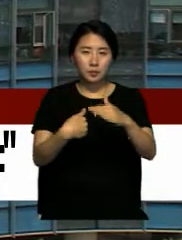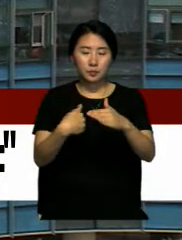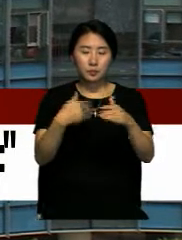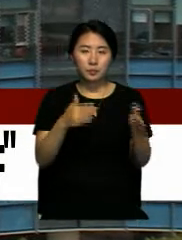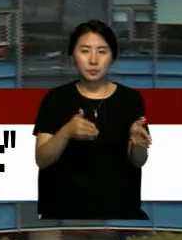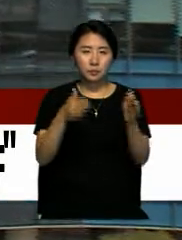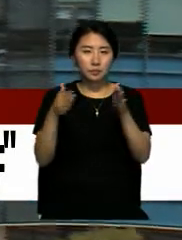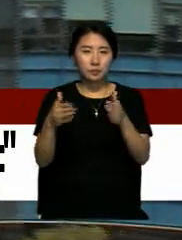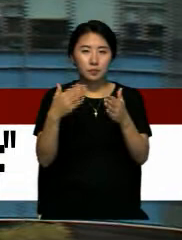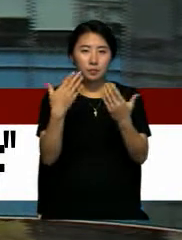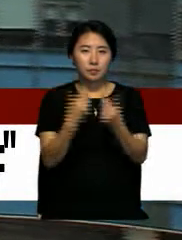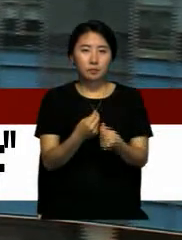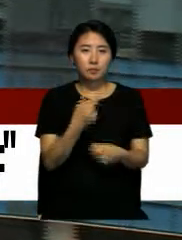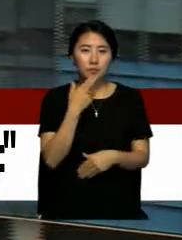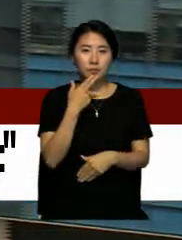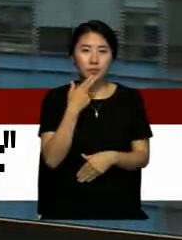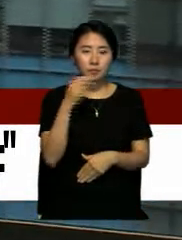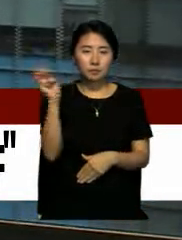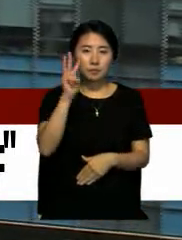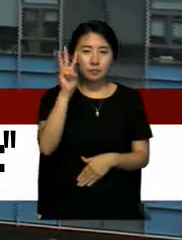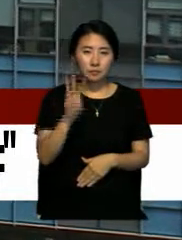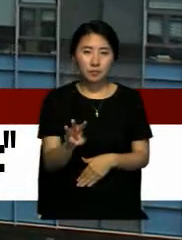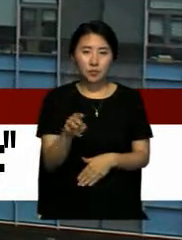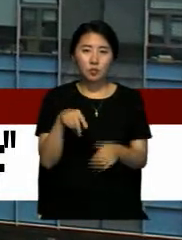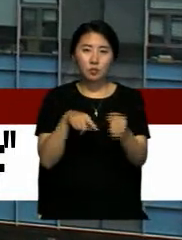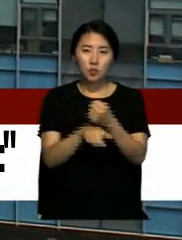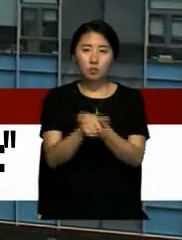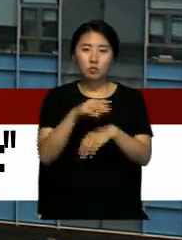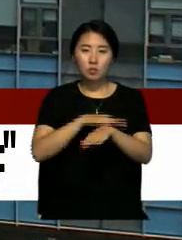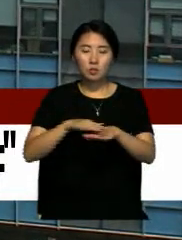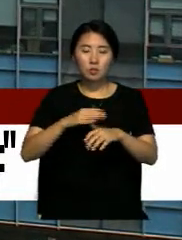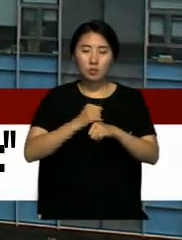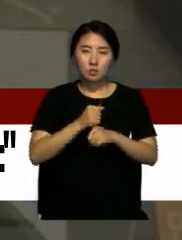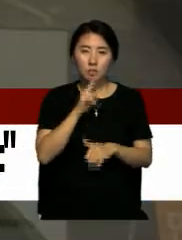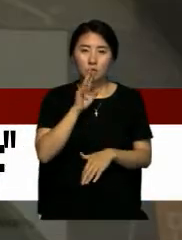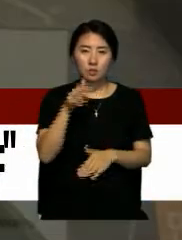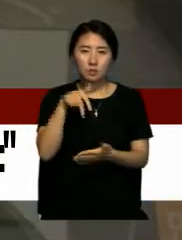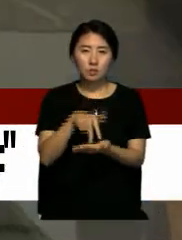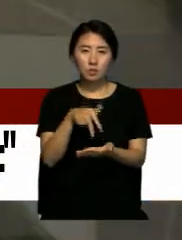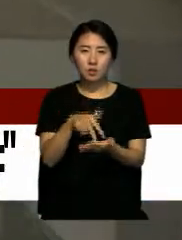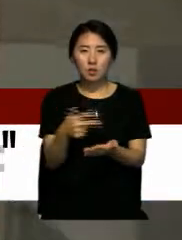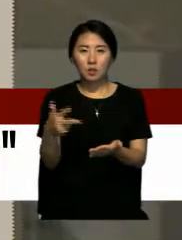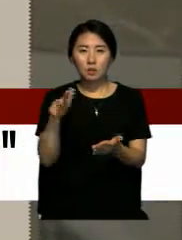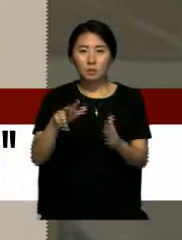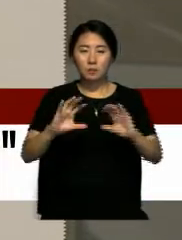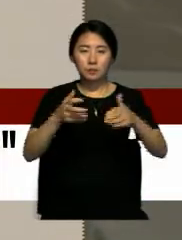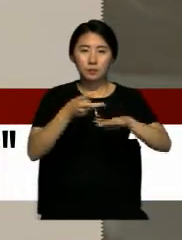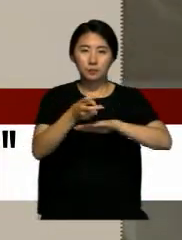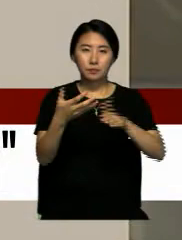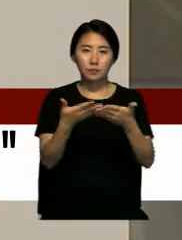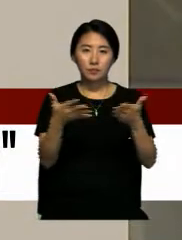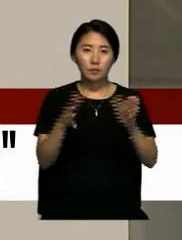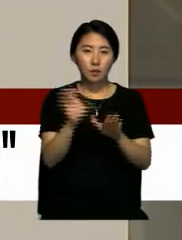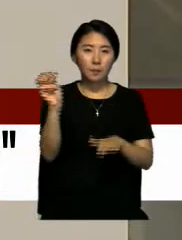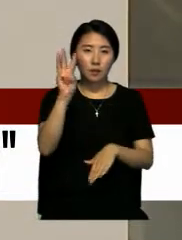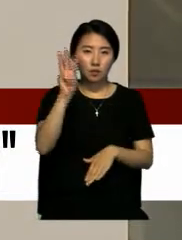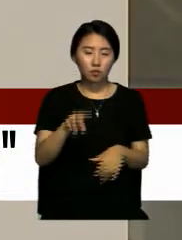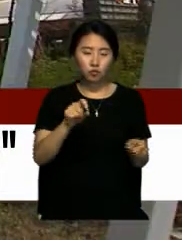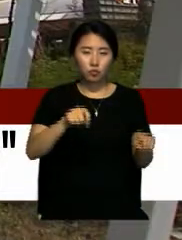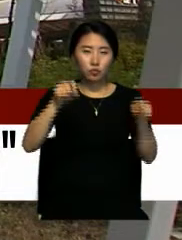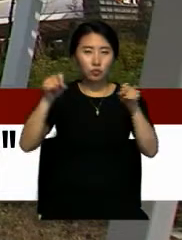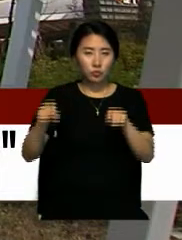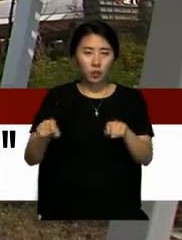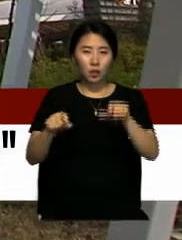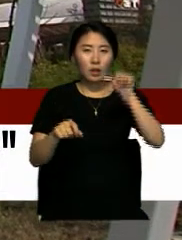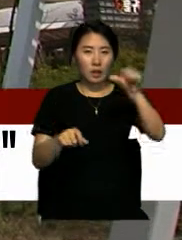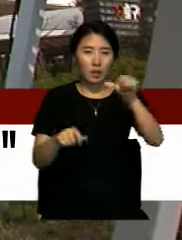건너뛴 선례가 없다며 파주의 경우도 원칙을 지켜야 한다는 입장입니다. 하지만 국토교통부는 파주 연장안을